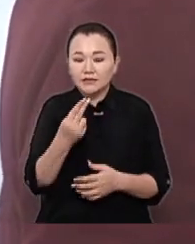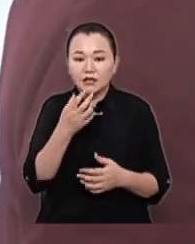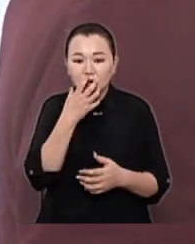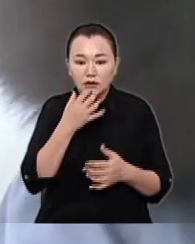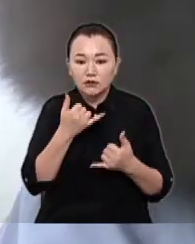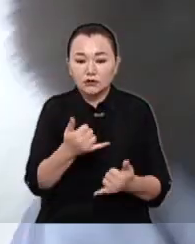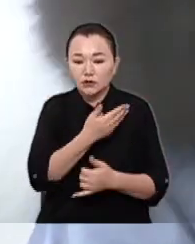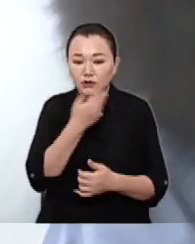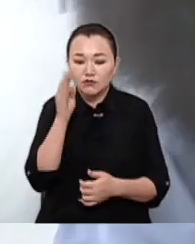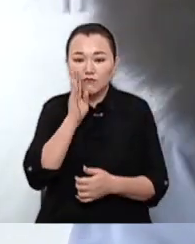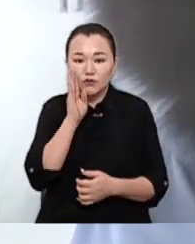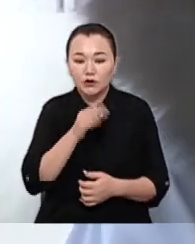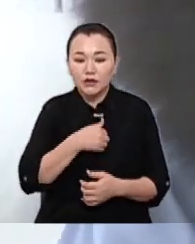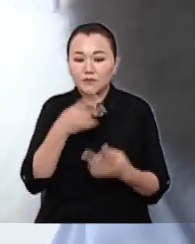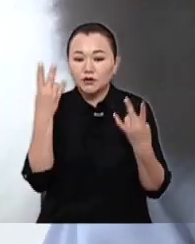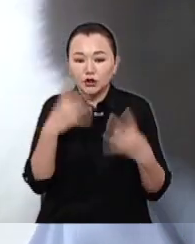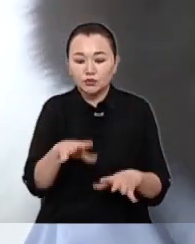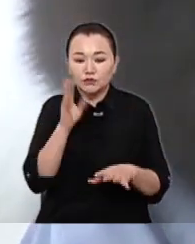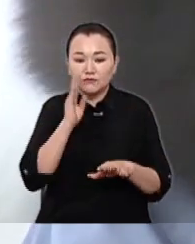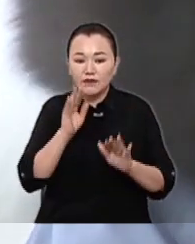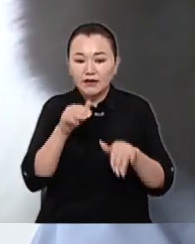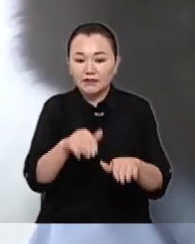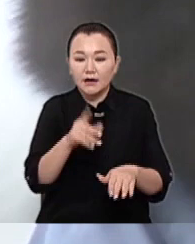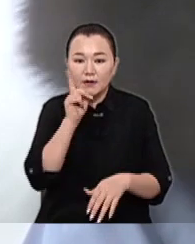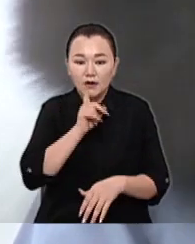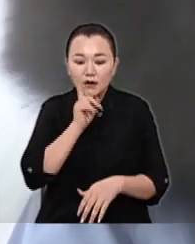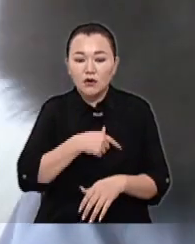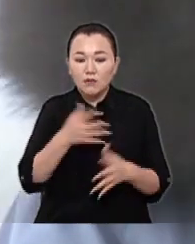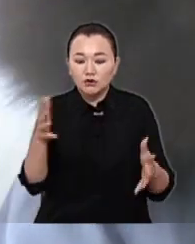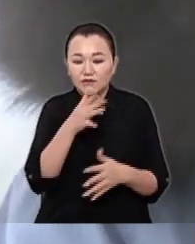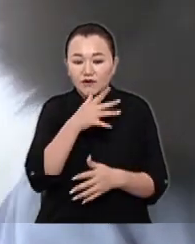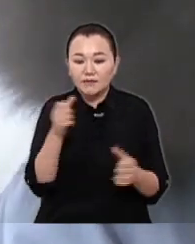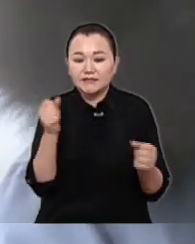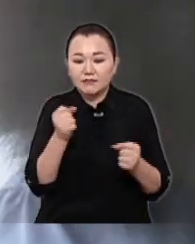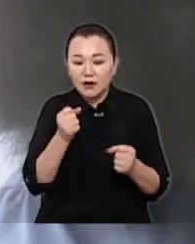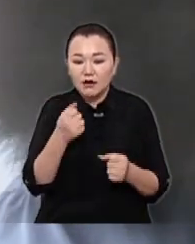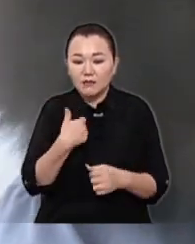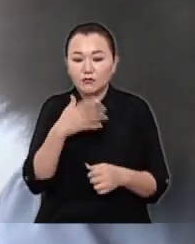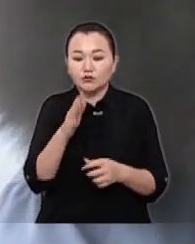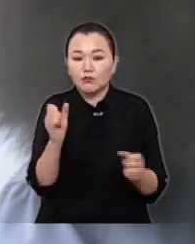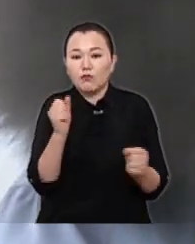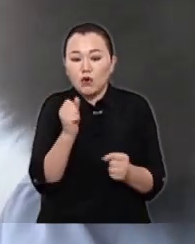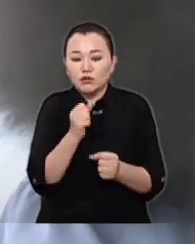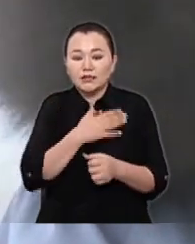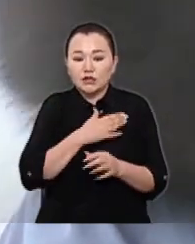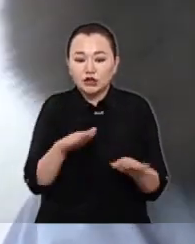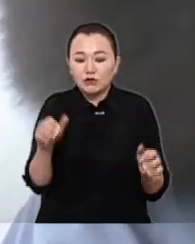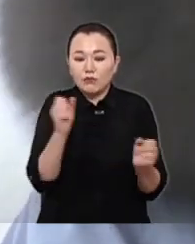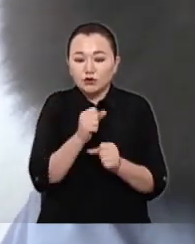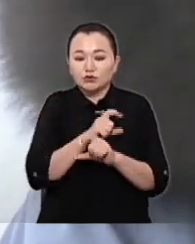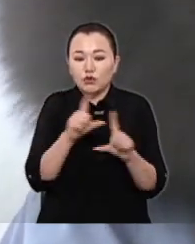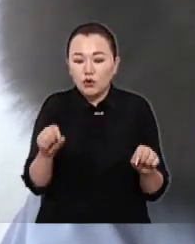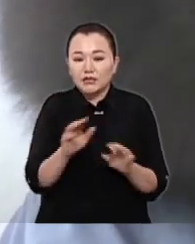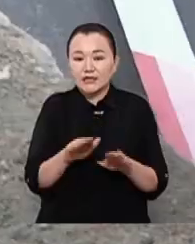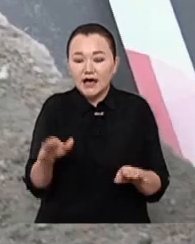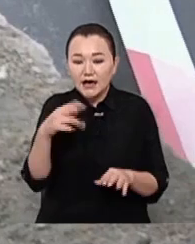догревает воду. Нам пока не нужен пляж, потому что у нас больше времени зима, и мы будем мерзнуть. Наши дети мерзнут в школах, в